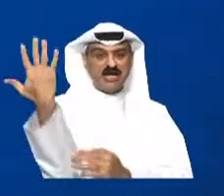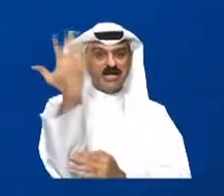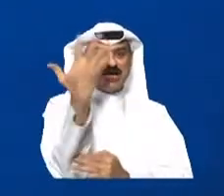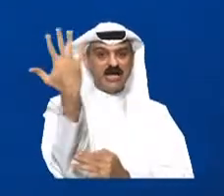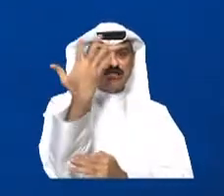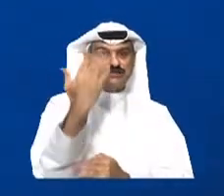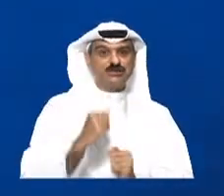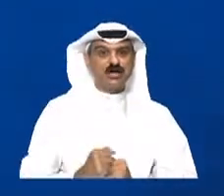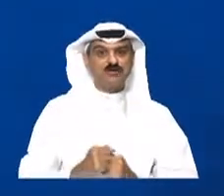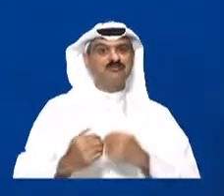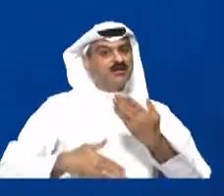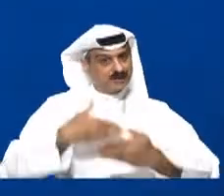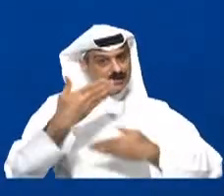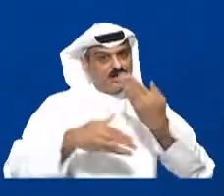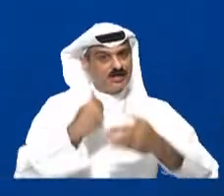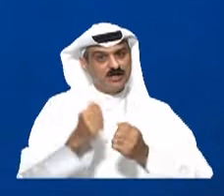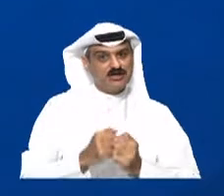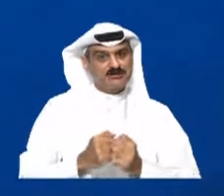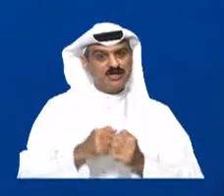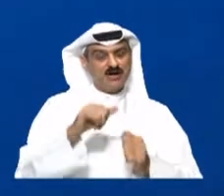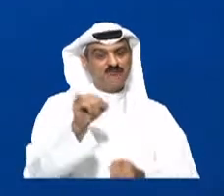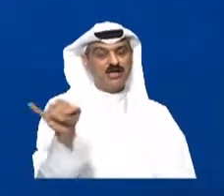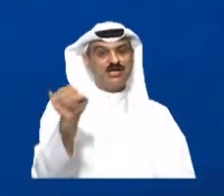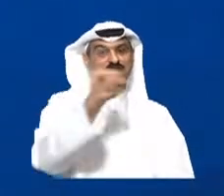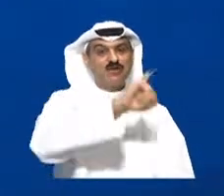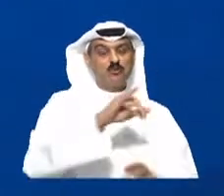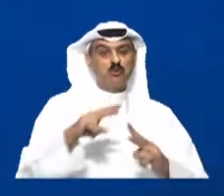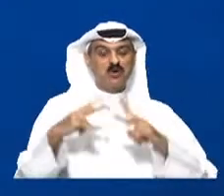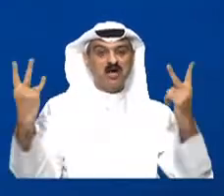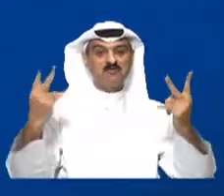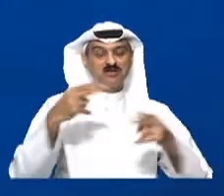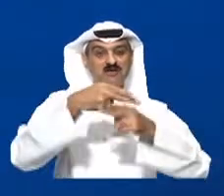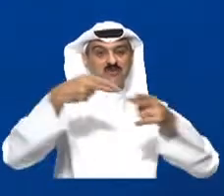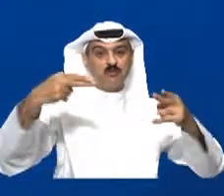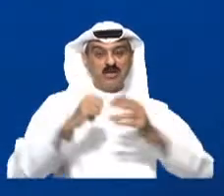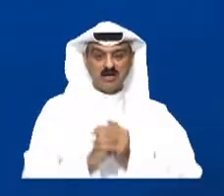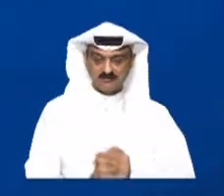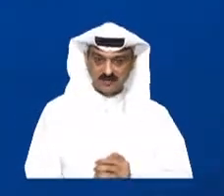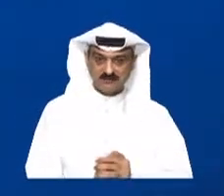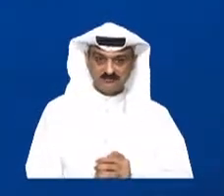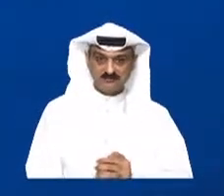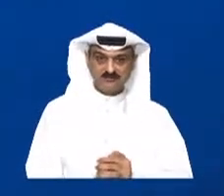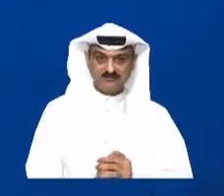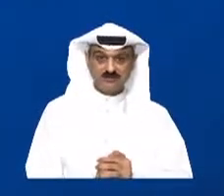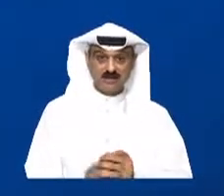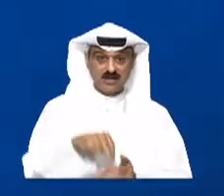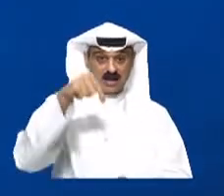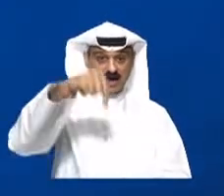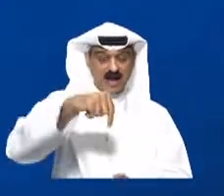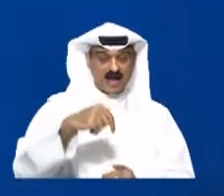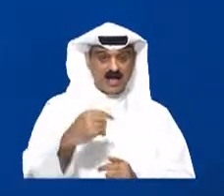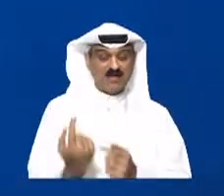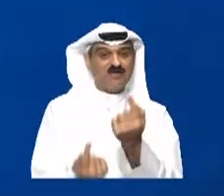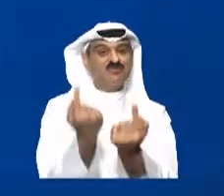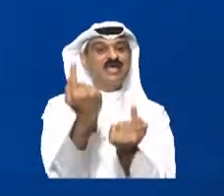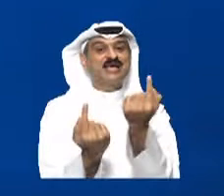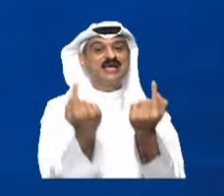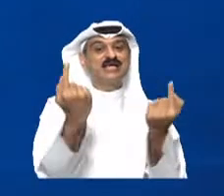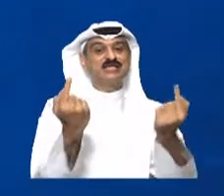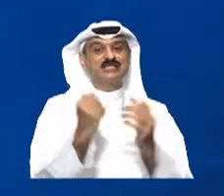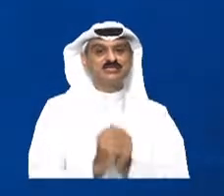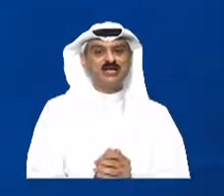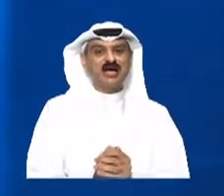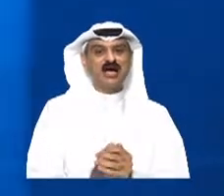يساهم في تخفيف آثار التغير المناخي على الكويت، إذ توفر هذه النباتات